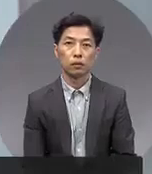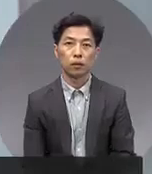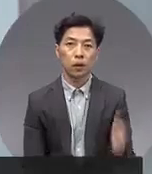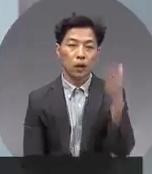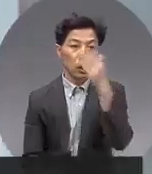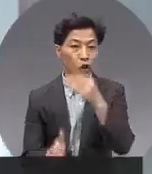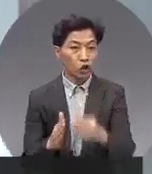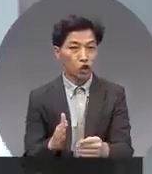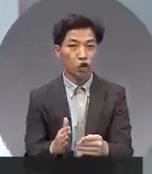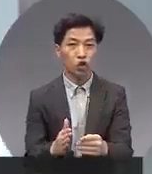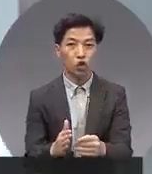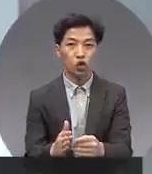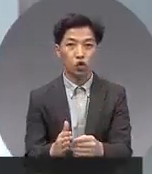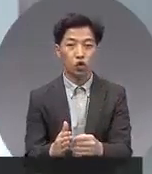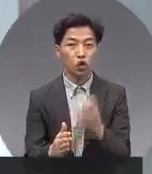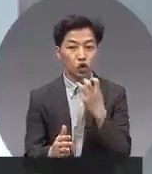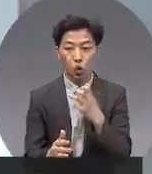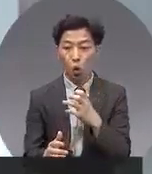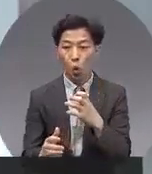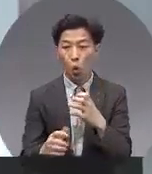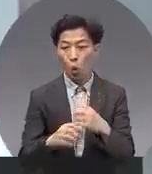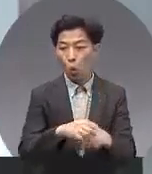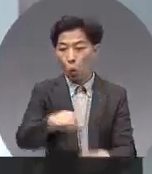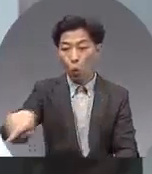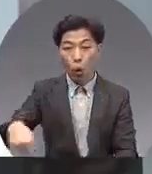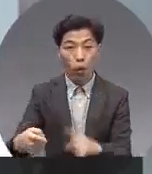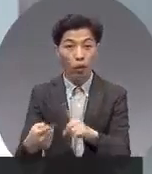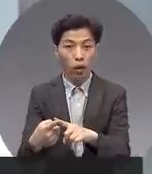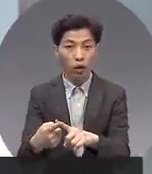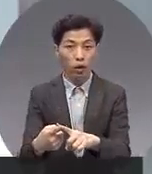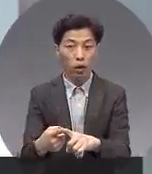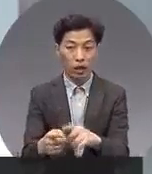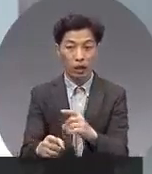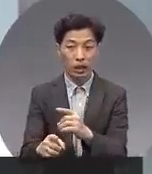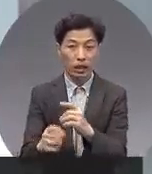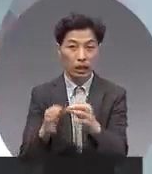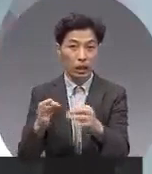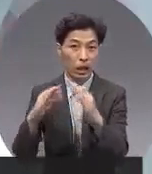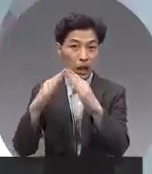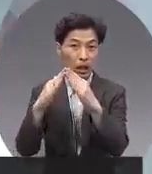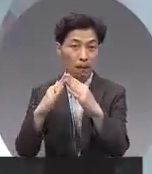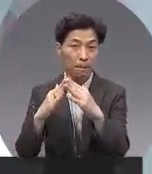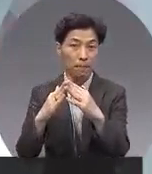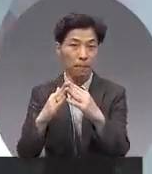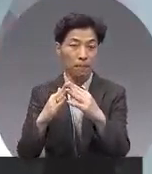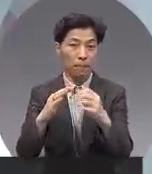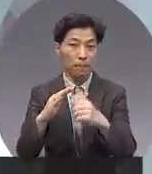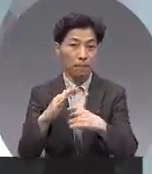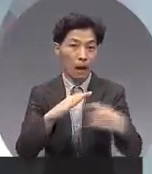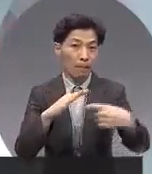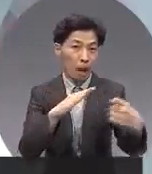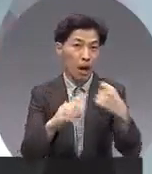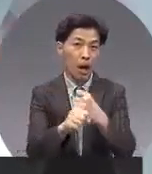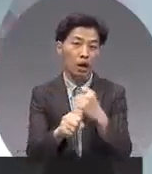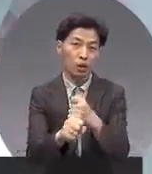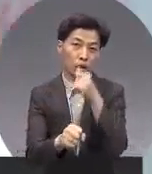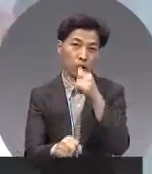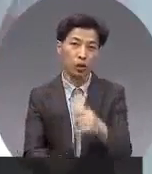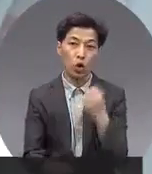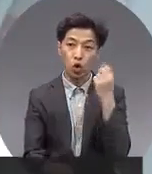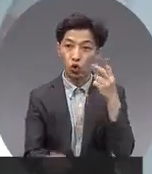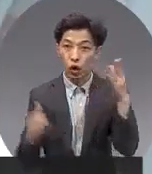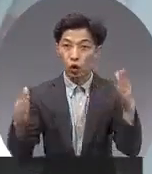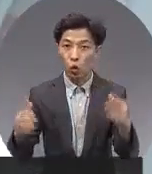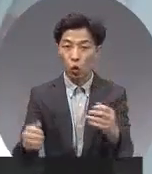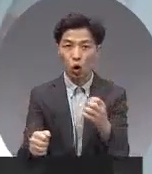청주와 수도권 일대를 돌며 무인 점포를 상습적으로 털어온 20대 남성이 경찰에 붙잡혔습니다. 두 달 새 90번